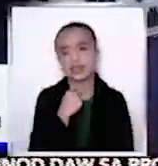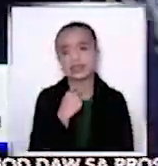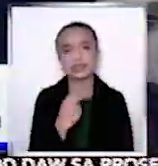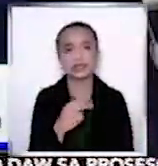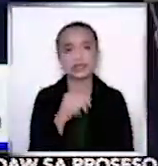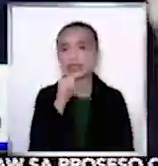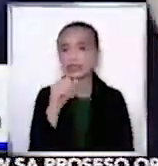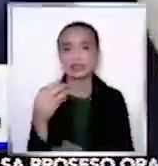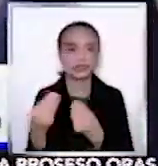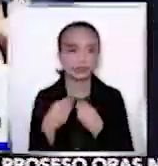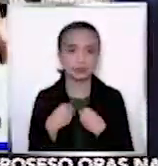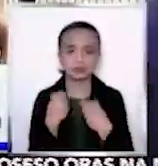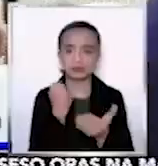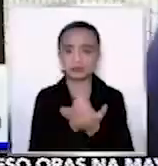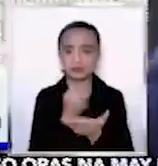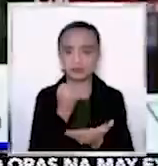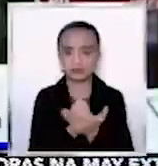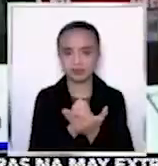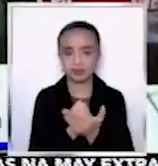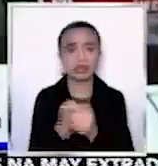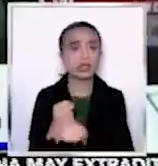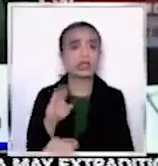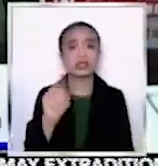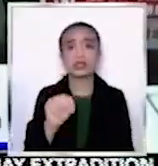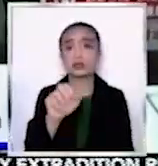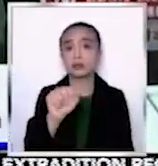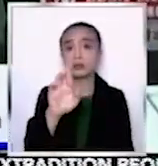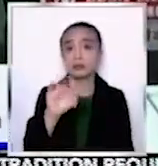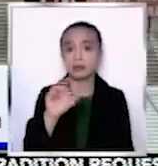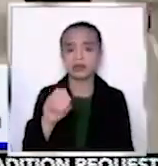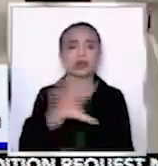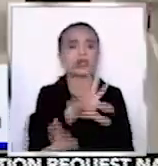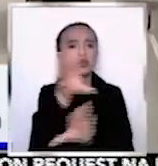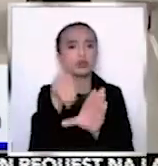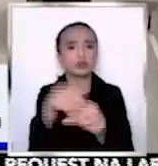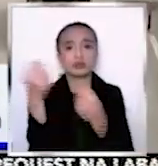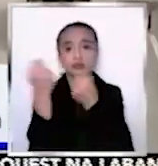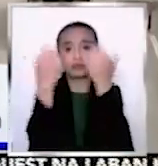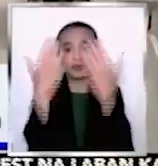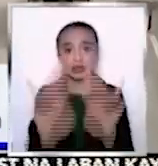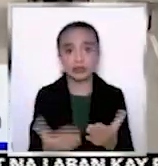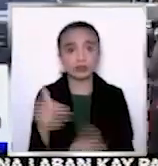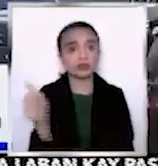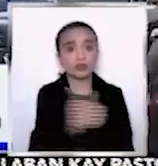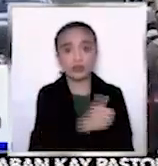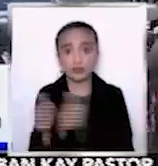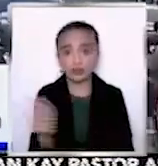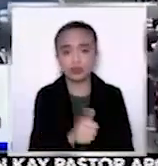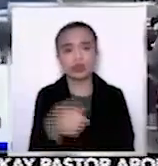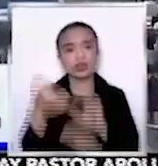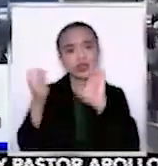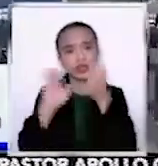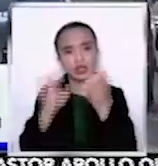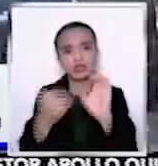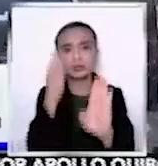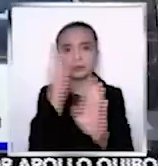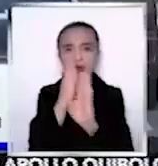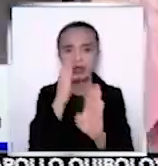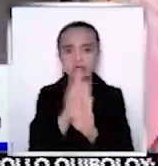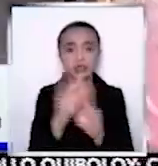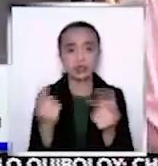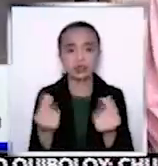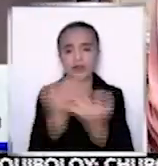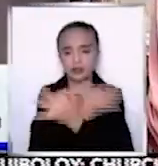sahod. Isa si Mario sa mga driver na bumibiyahe sa EDSA bus carousel na noong kasagsagan ng pandemya, ay libreng nagsasakay ng